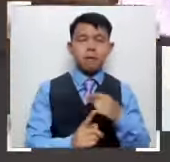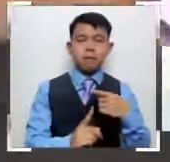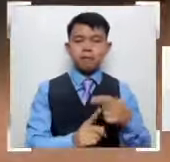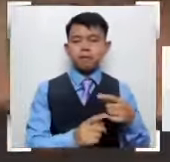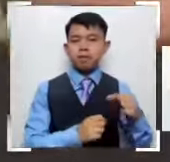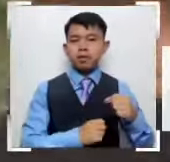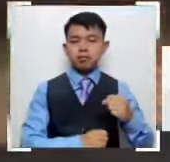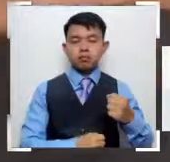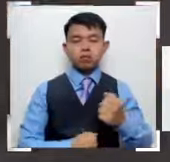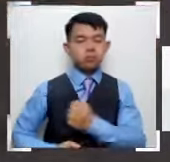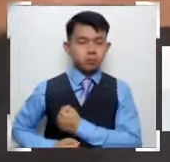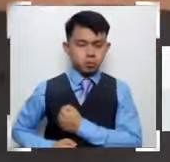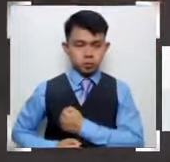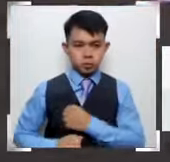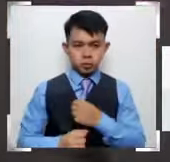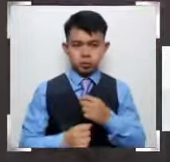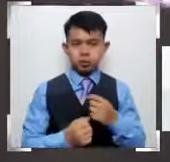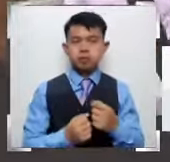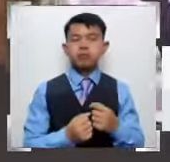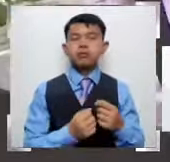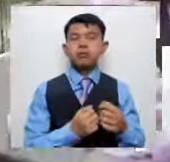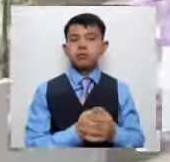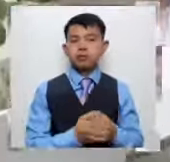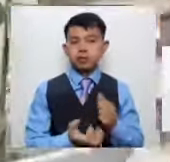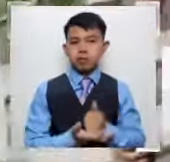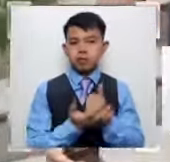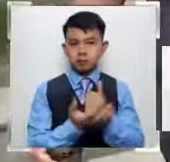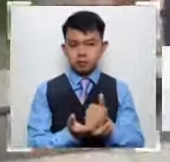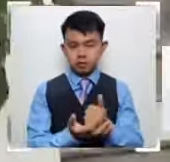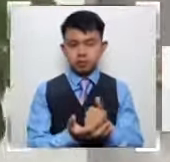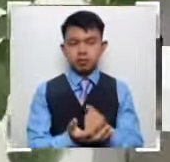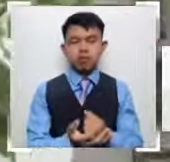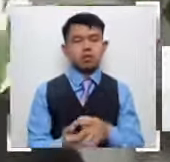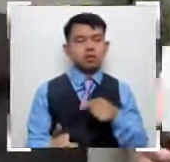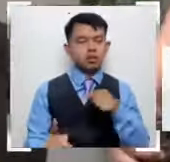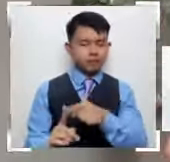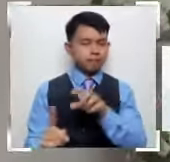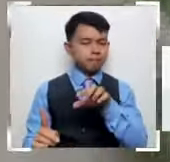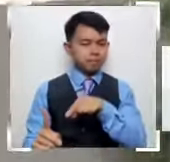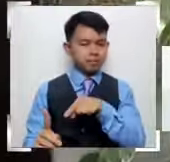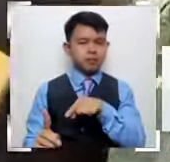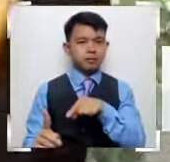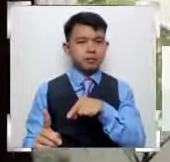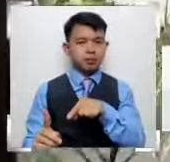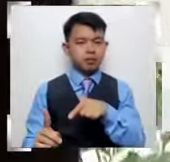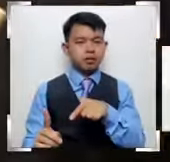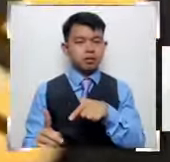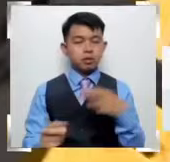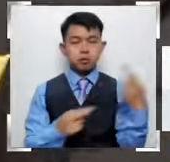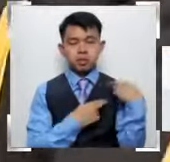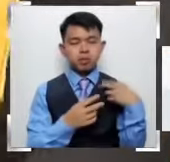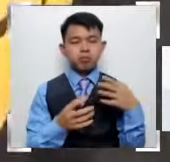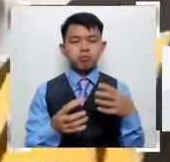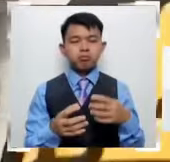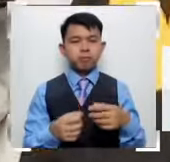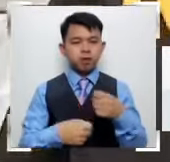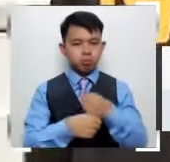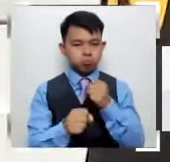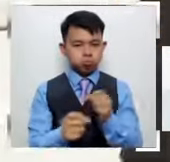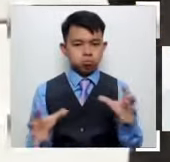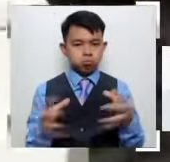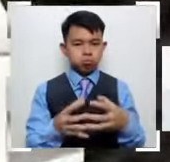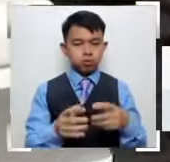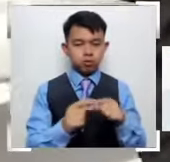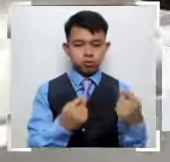Representative Arnulfo Teves ang itinuturo ng Justice Department na bumuo ng team para itumba si De Gamo at kumalap